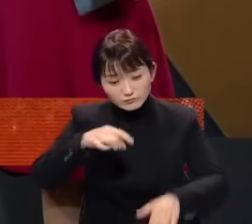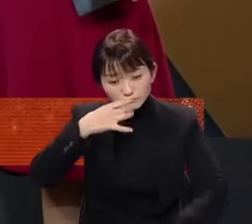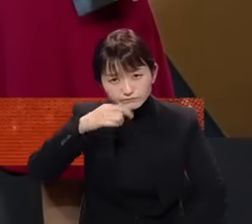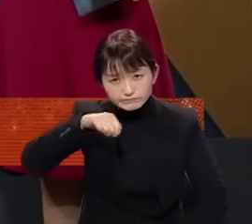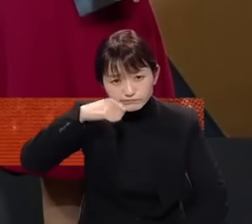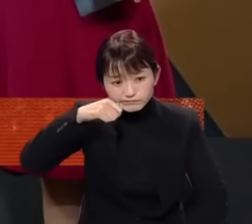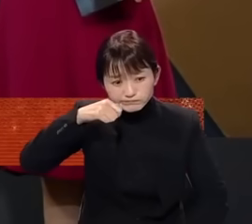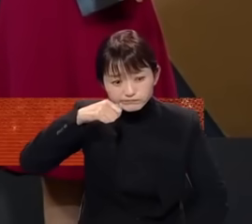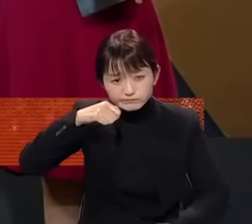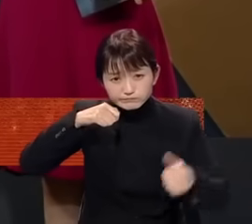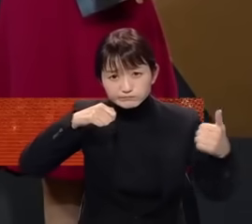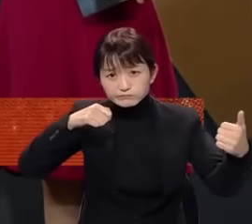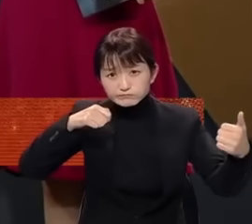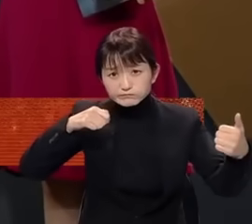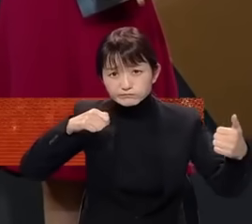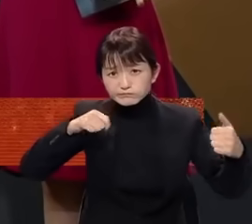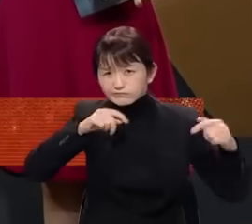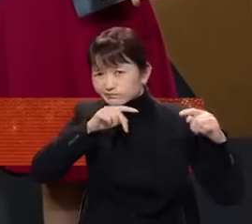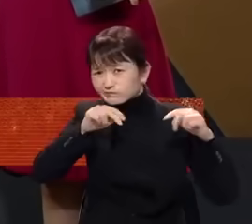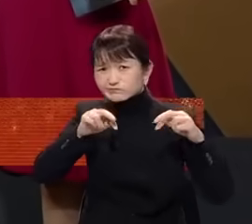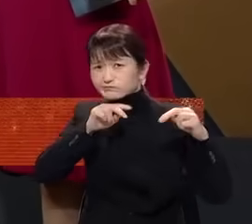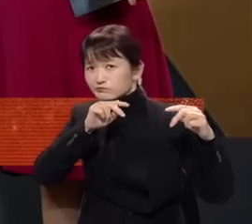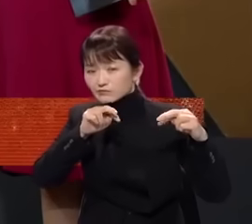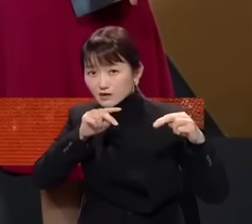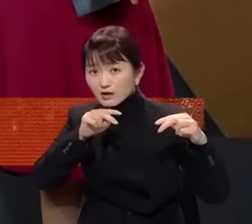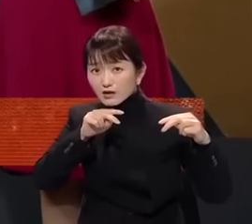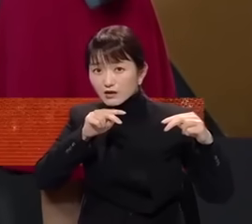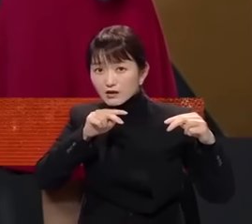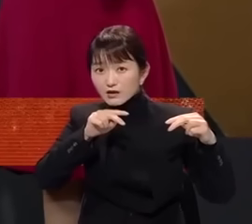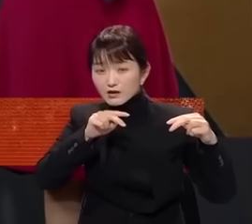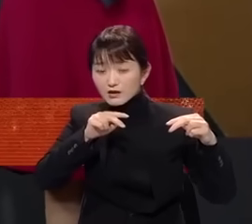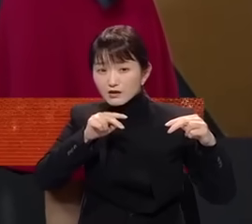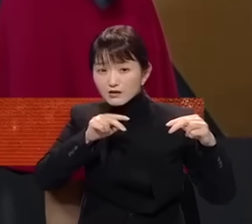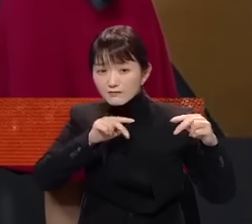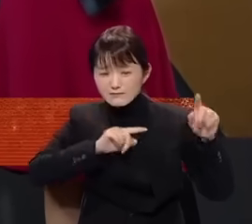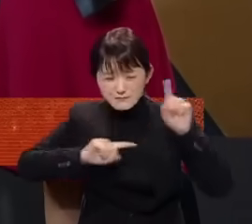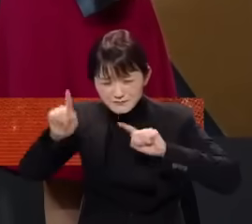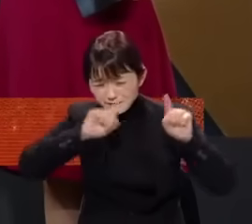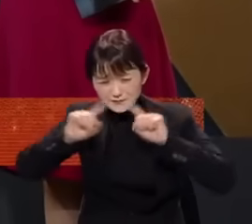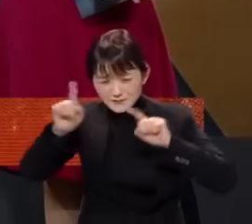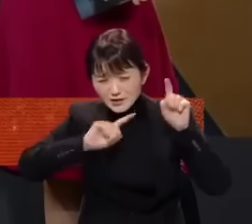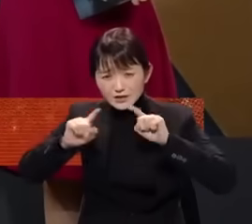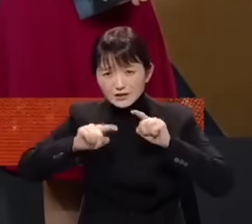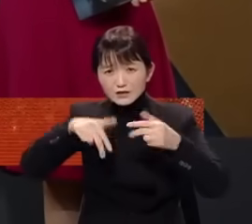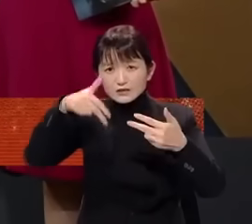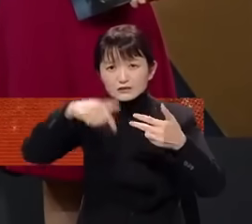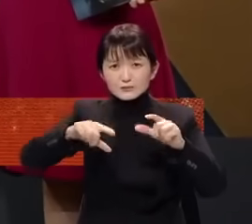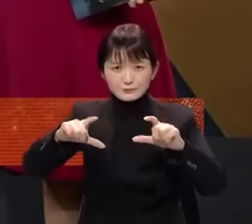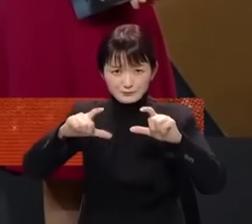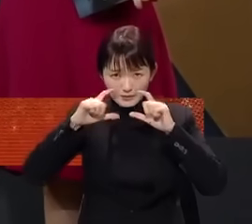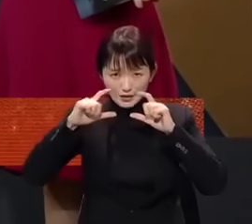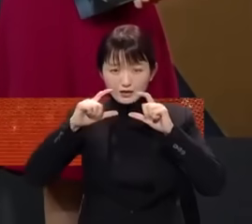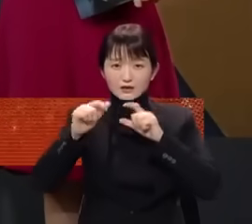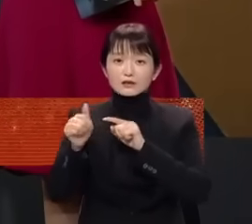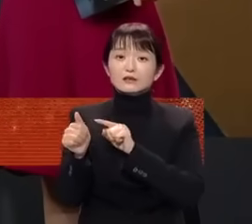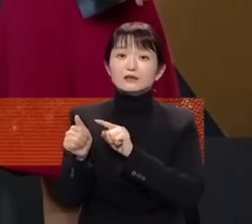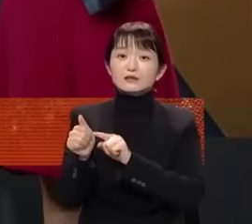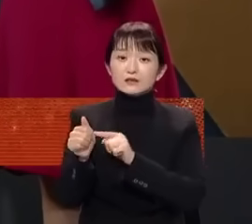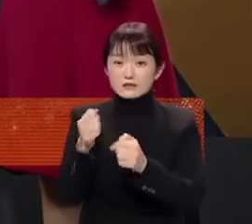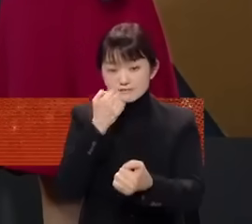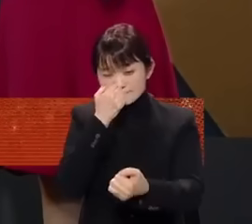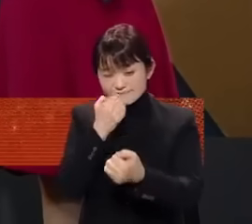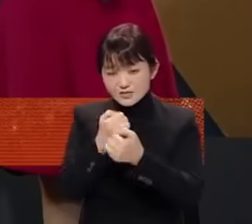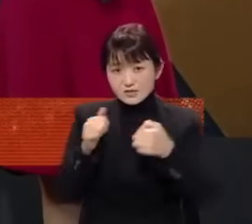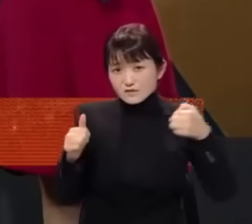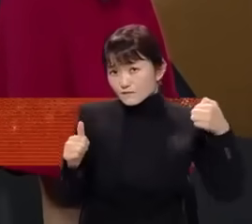웬 남성들에게 시비가 걸렸는데요. 급기야 전치 7주의 폭행까지 당했습니다. 남성을